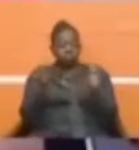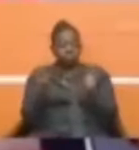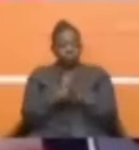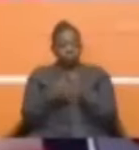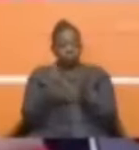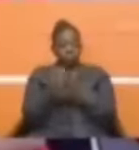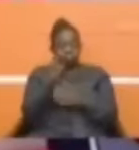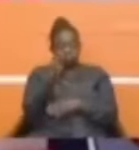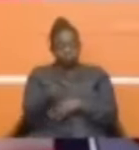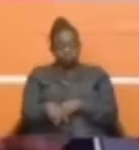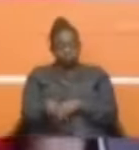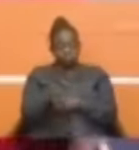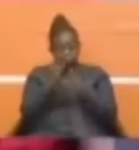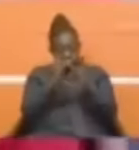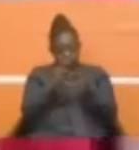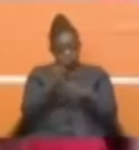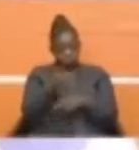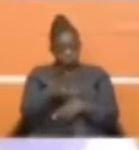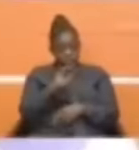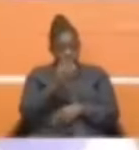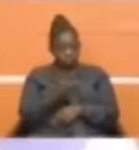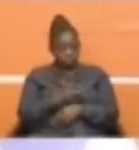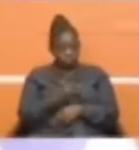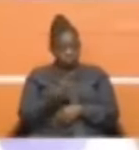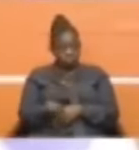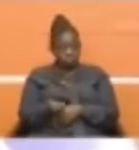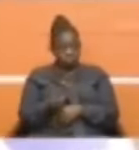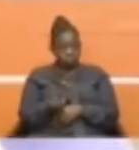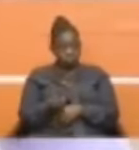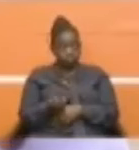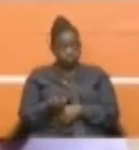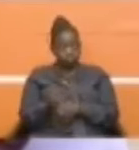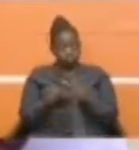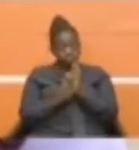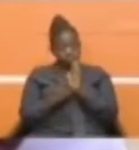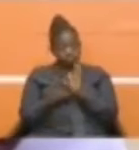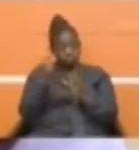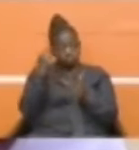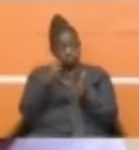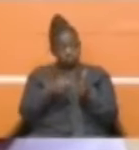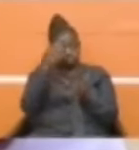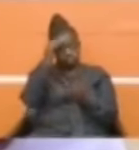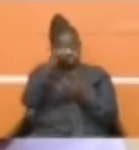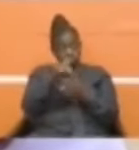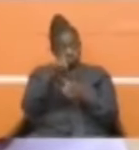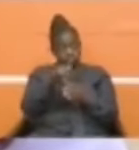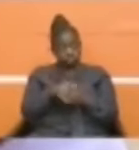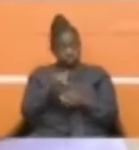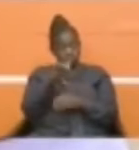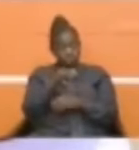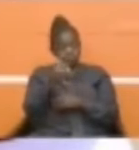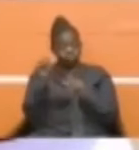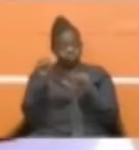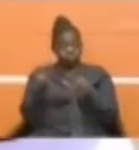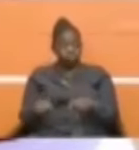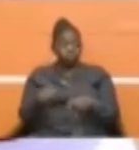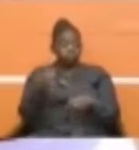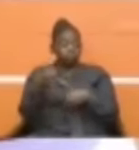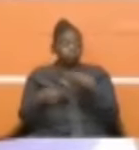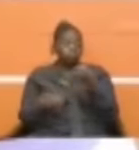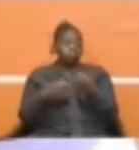kuba biweebula ekitiibwa kyabwe ng'abakyala. Mukigiri ekyo mukkiririzaamu abaana bamwe basobole